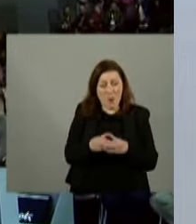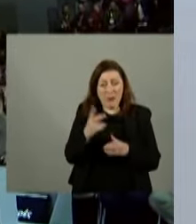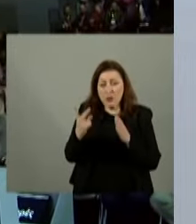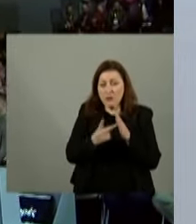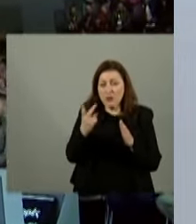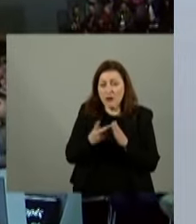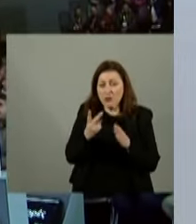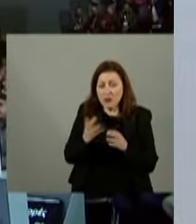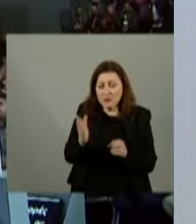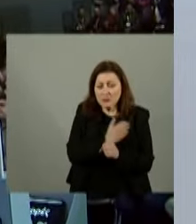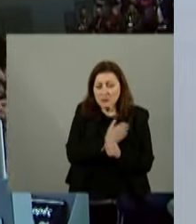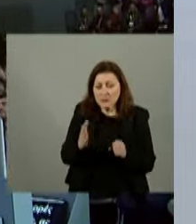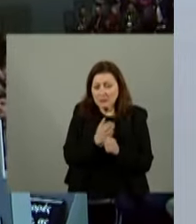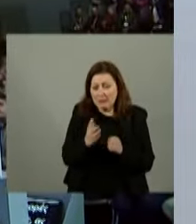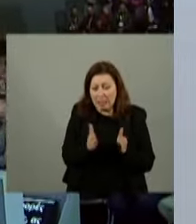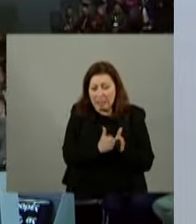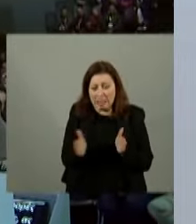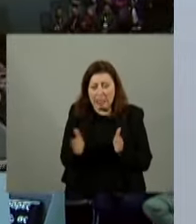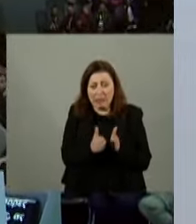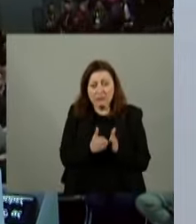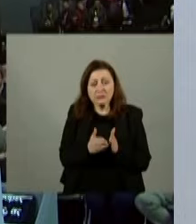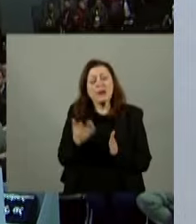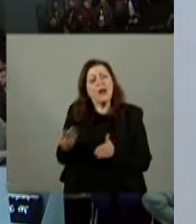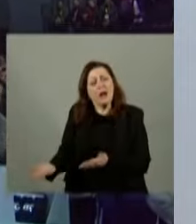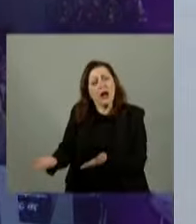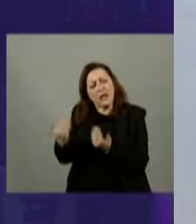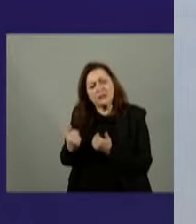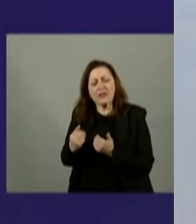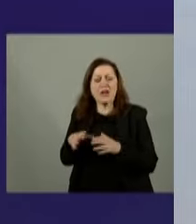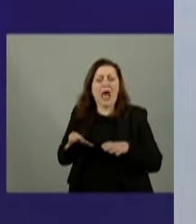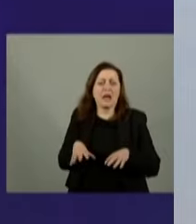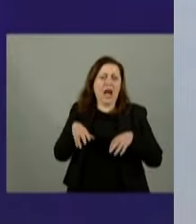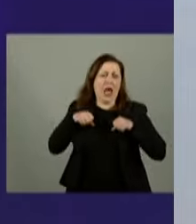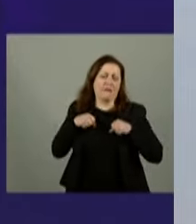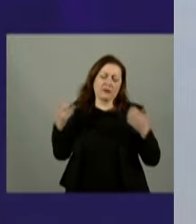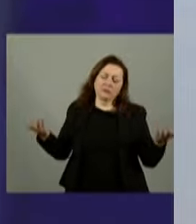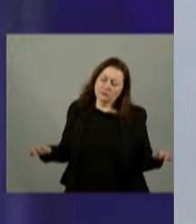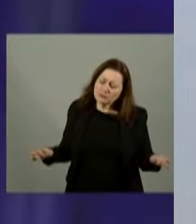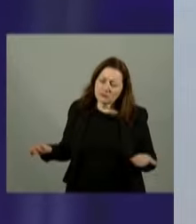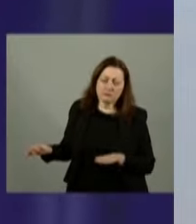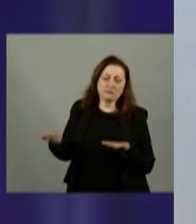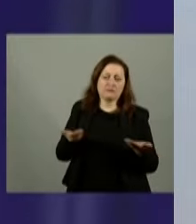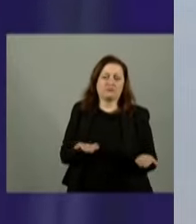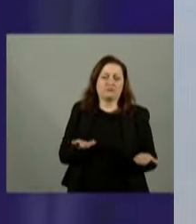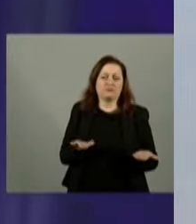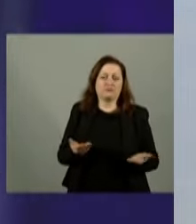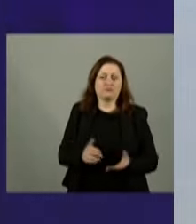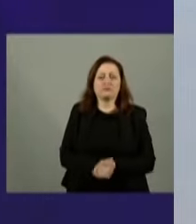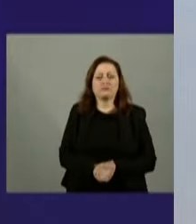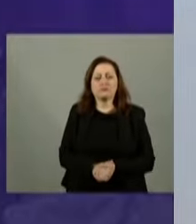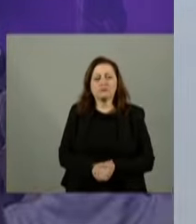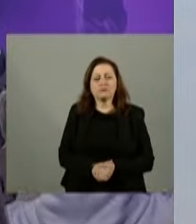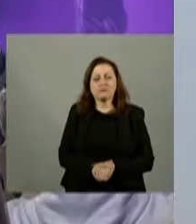τα προνόμια που θα είχε η παραμονή του σε ένα αναγνωρισμένο κόμμα με έστω μικρή παράδοση και σίγουρα